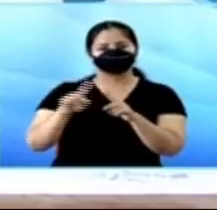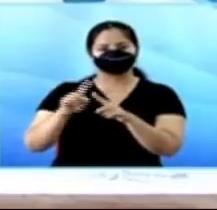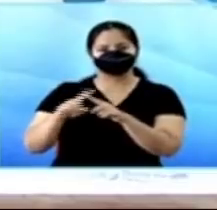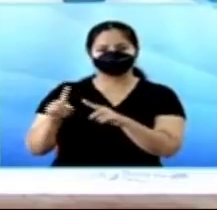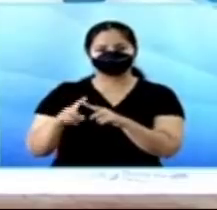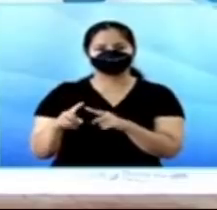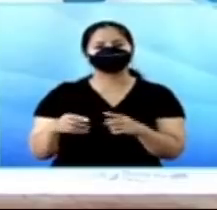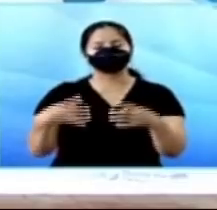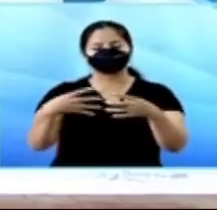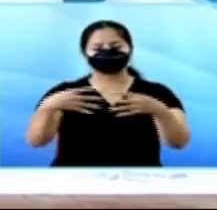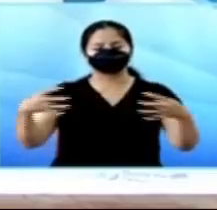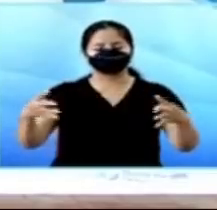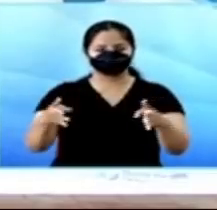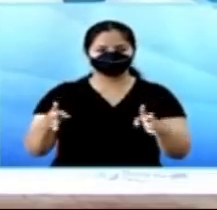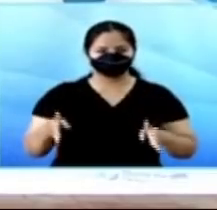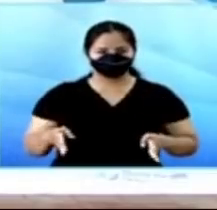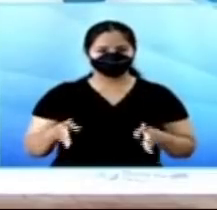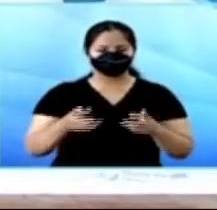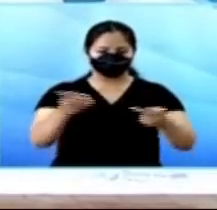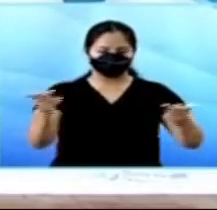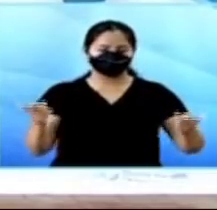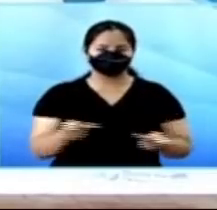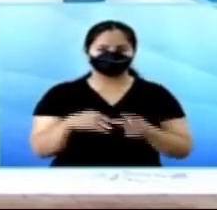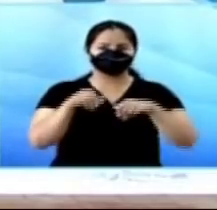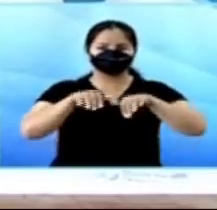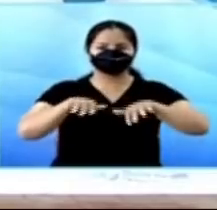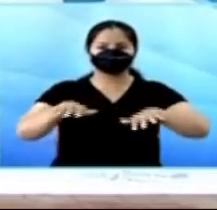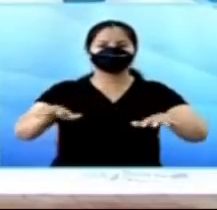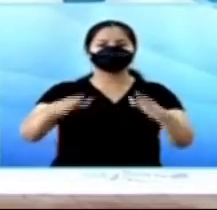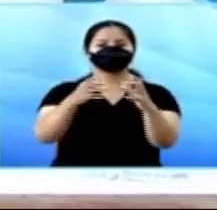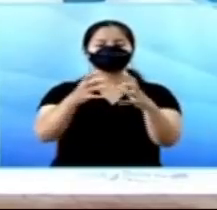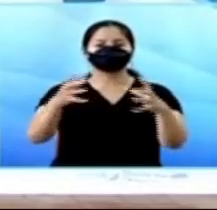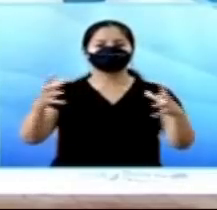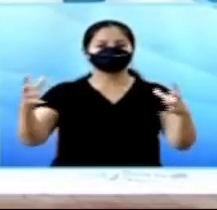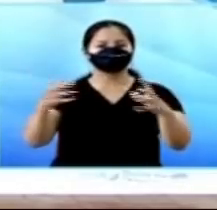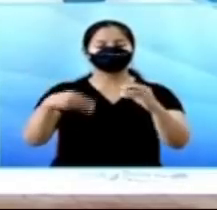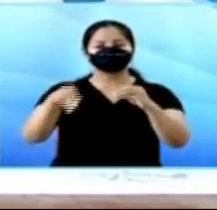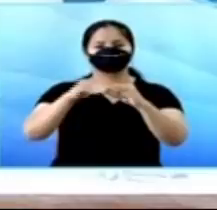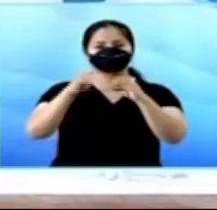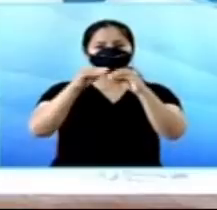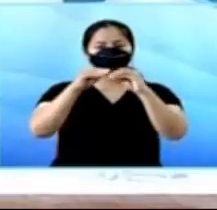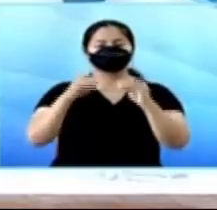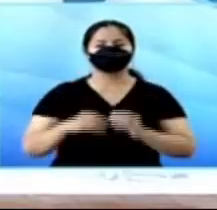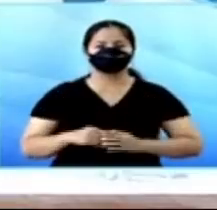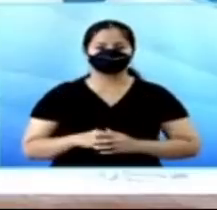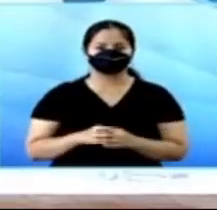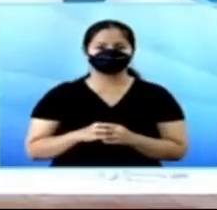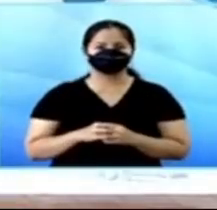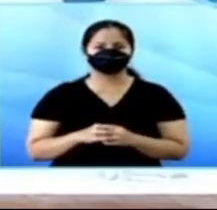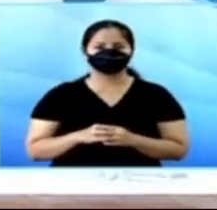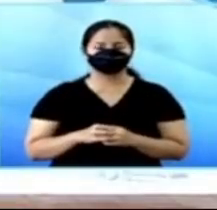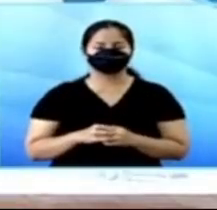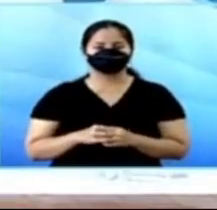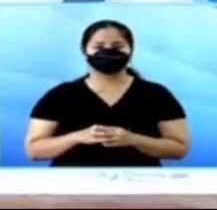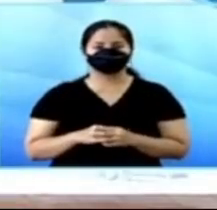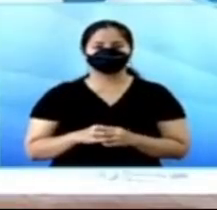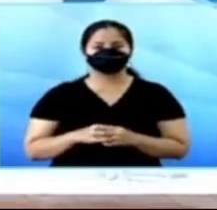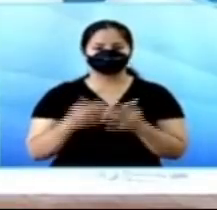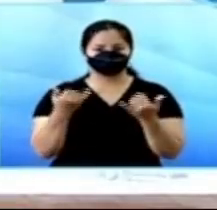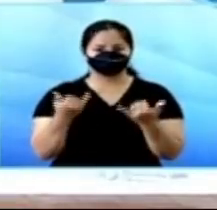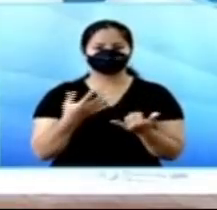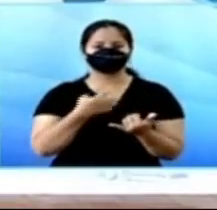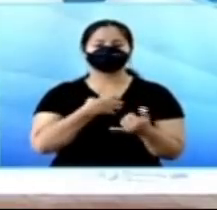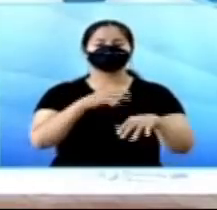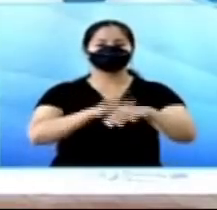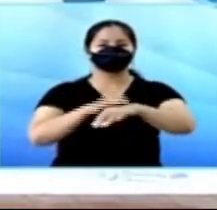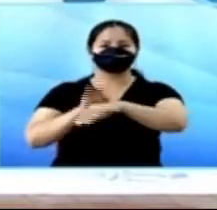ำกัดบริเวณขอบเขตการระบาดบ่ให้แพร่ขยายออกสู่วงกว้างดังนั้นจึงขอความร่ว